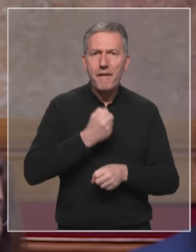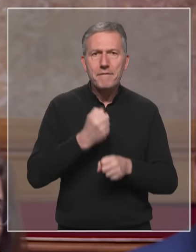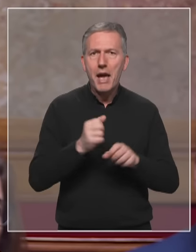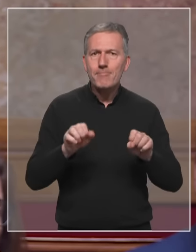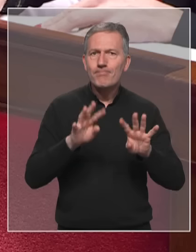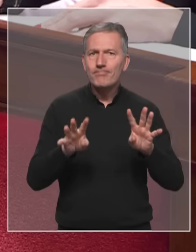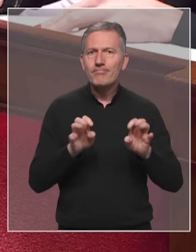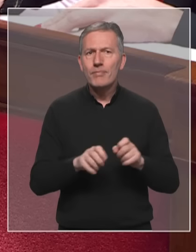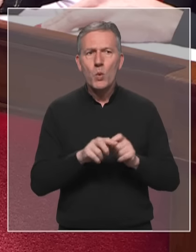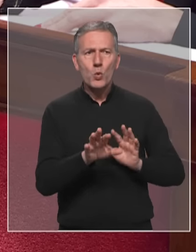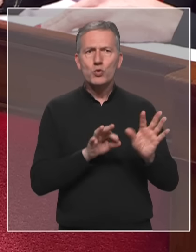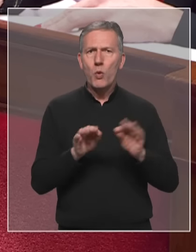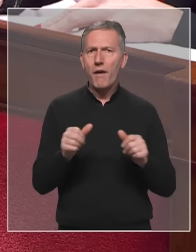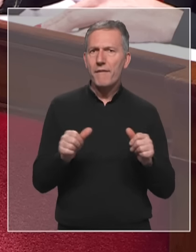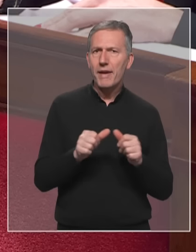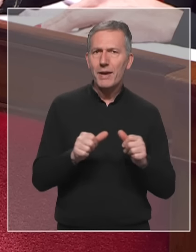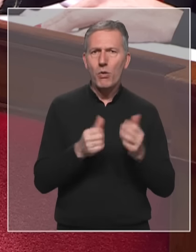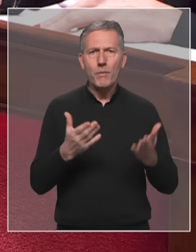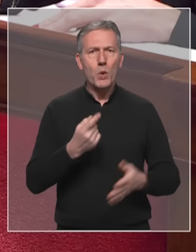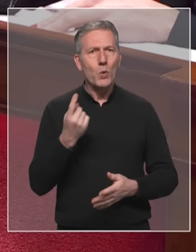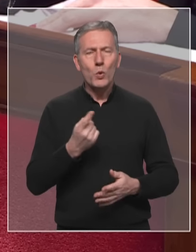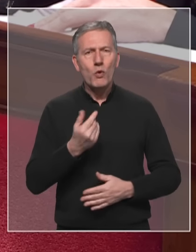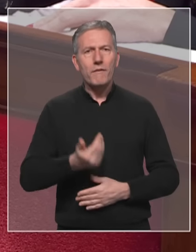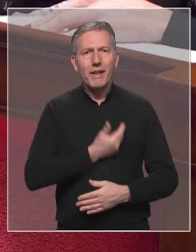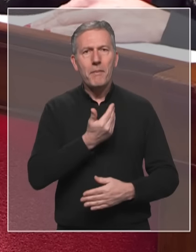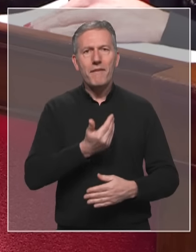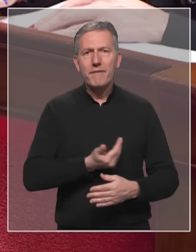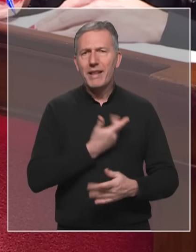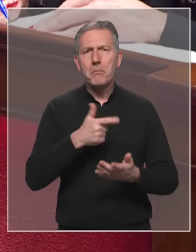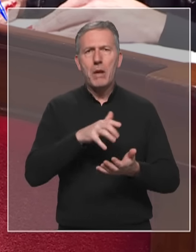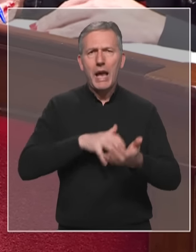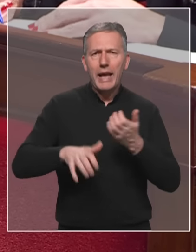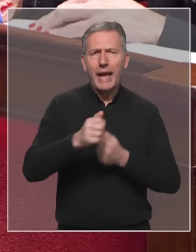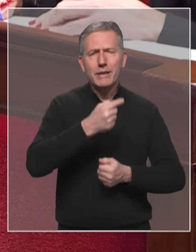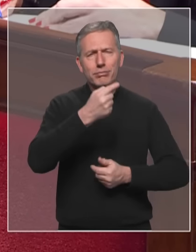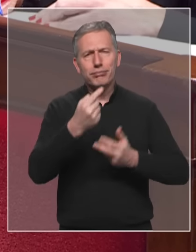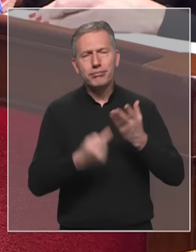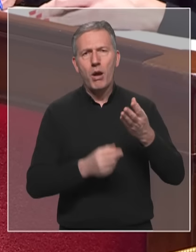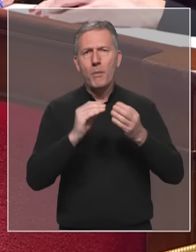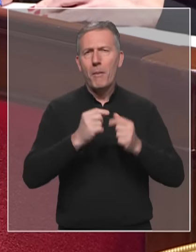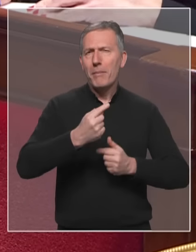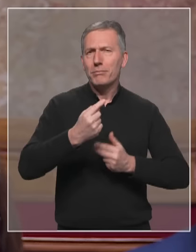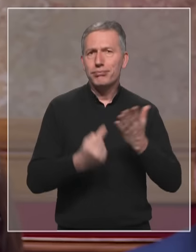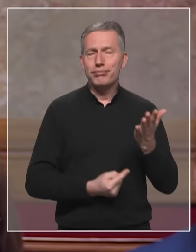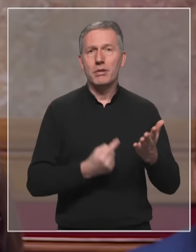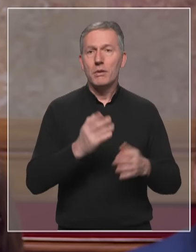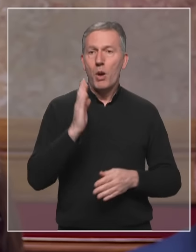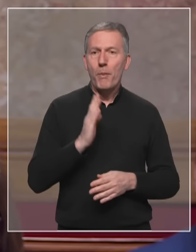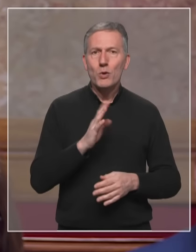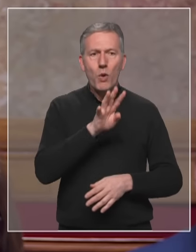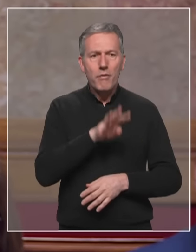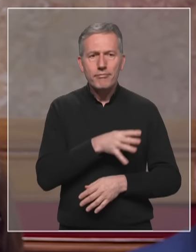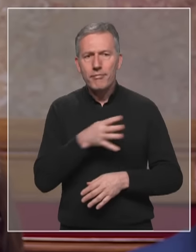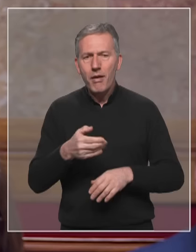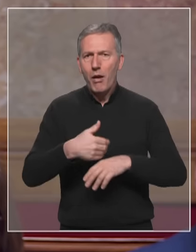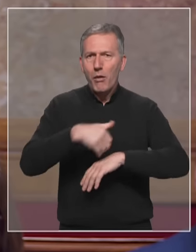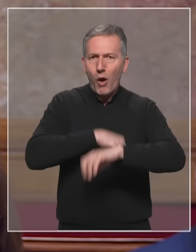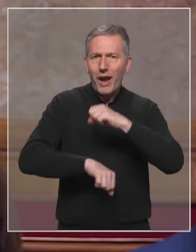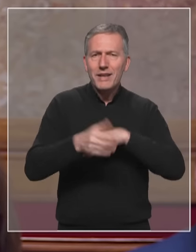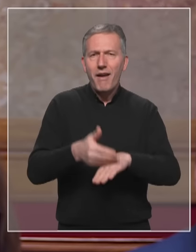opérer. Ils sont sans cesse les victimes des crises et des aléas de toutes sortes. Ils ont besoin de planification, d'un